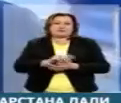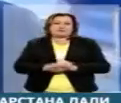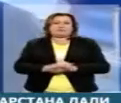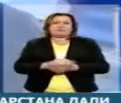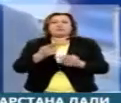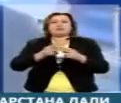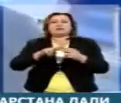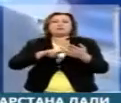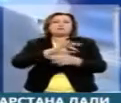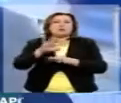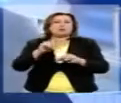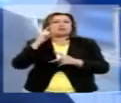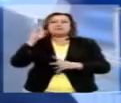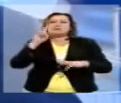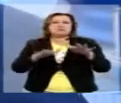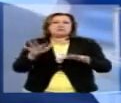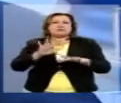Этот проект, несомненно,